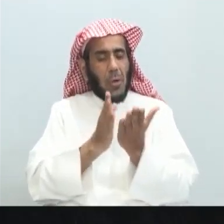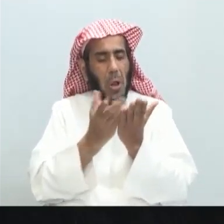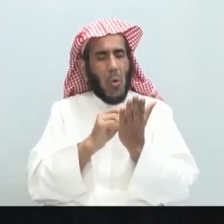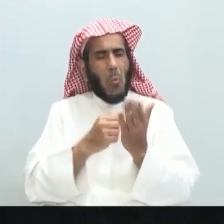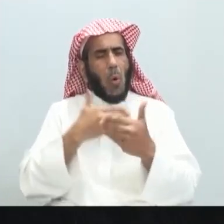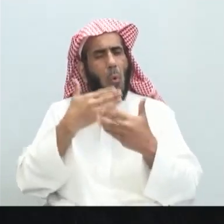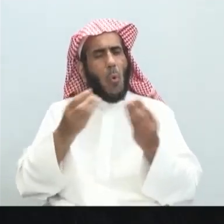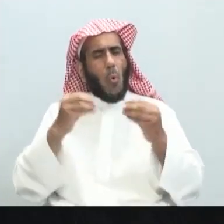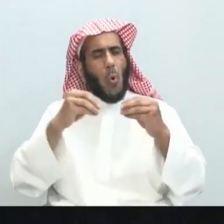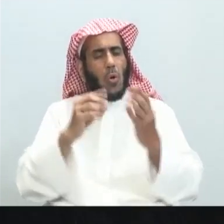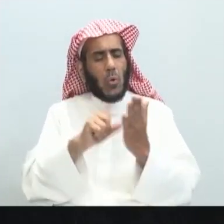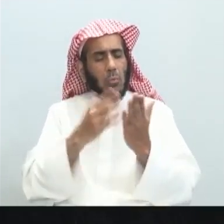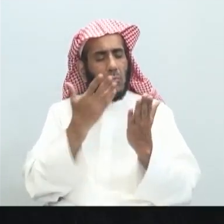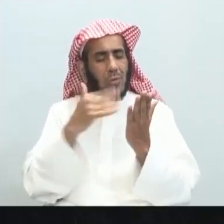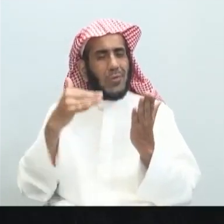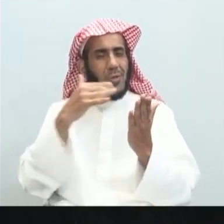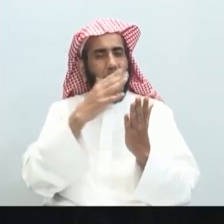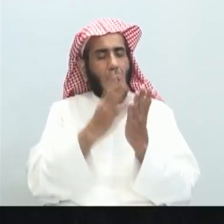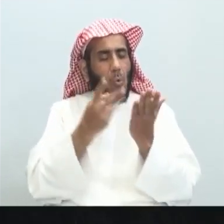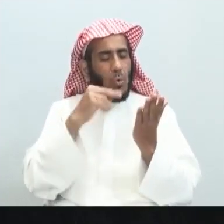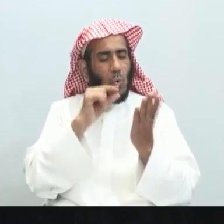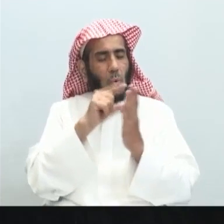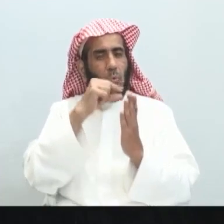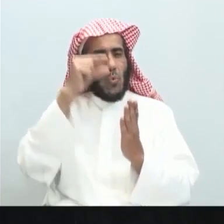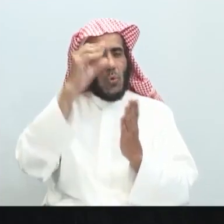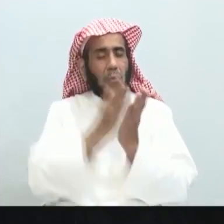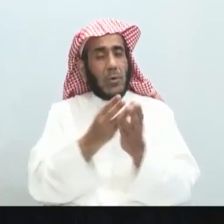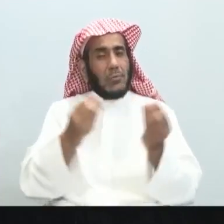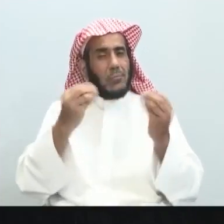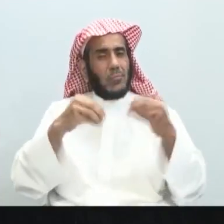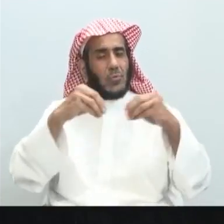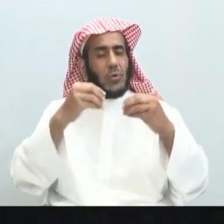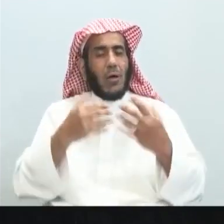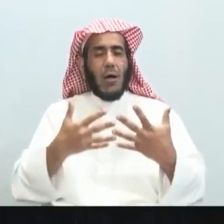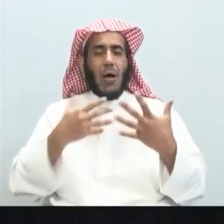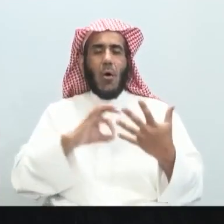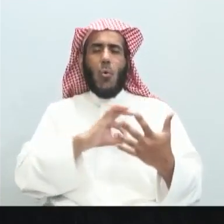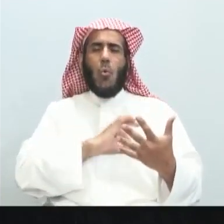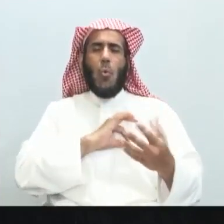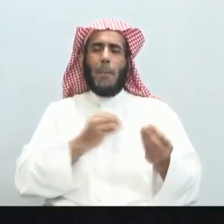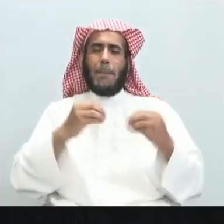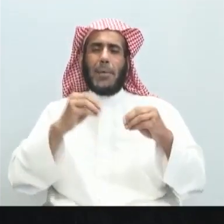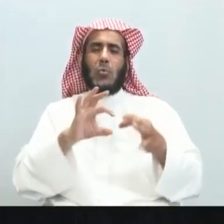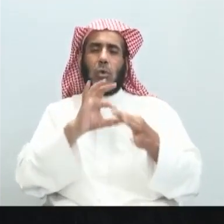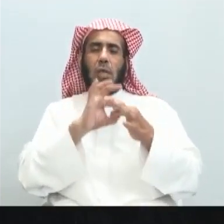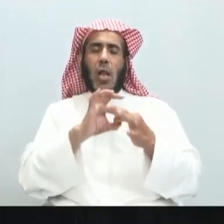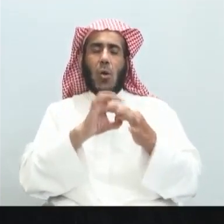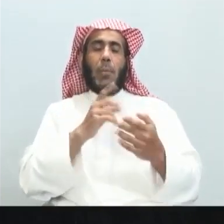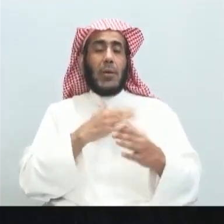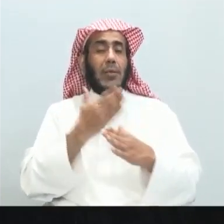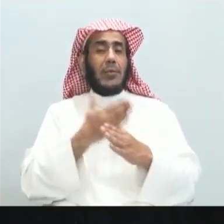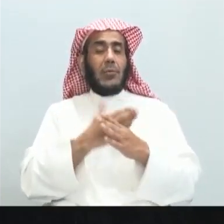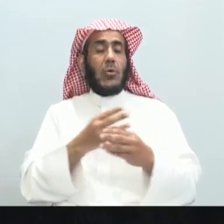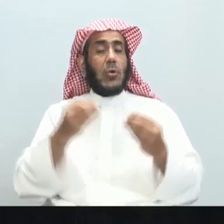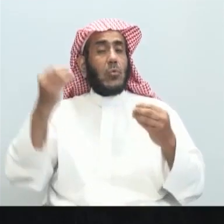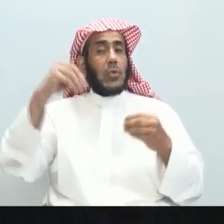مهما اكثرنا من تلاوته والنظر فيه فاننا نزداد شغفا وحبا وتعلقا به لانه